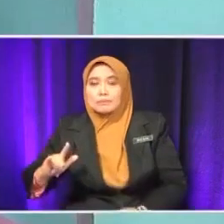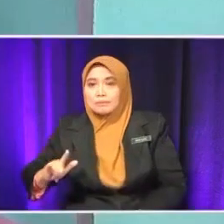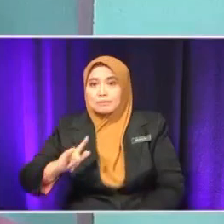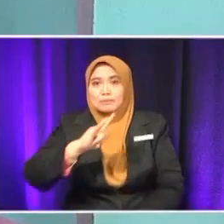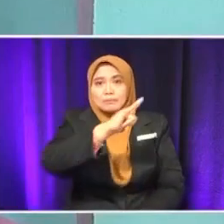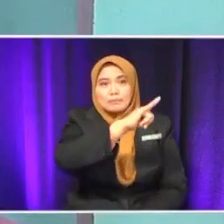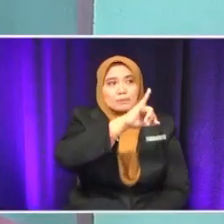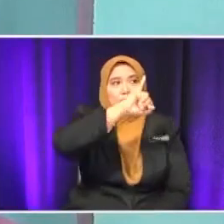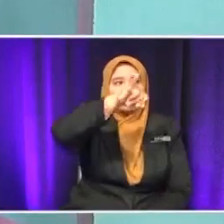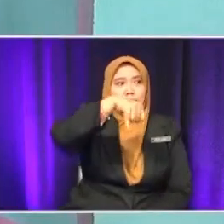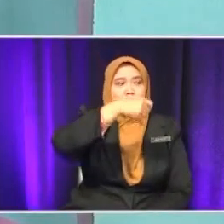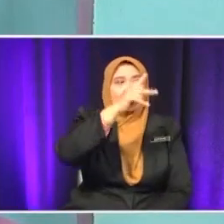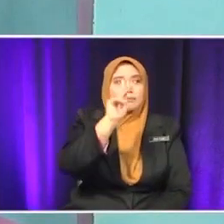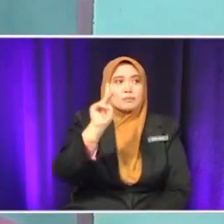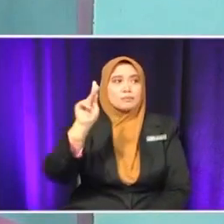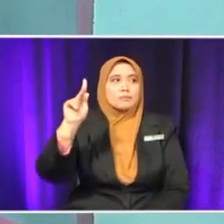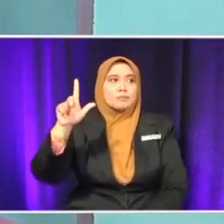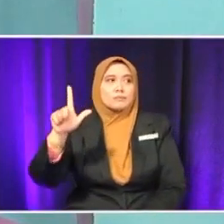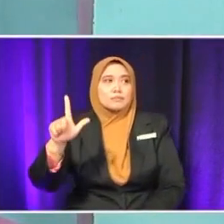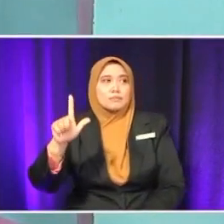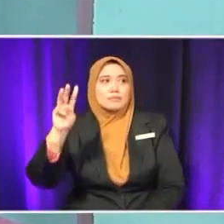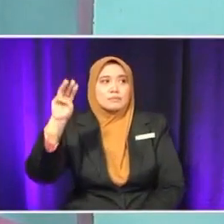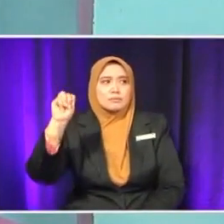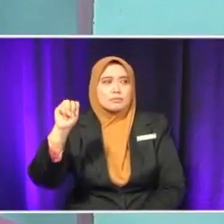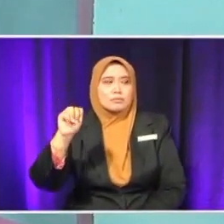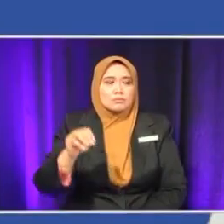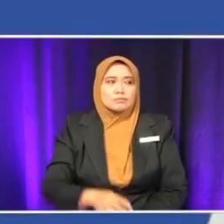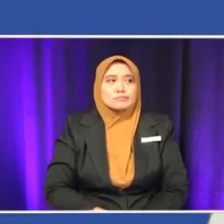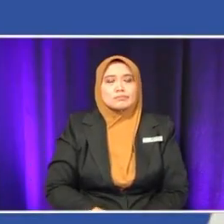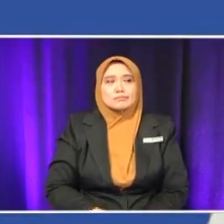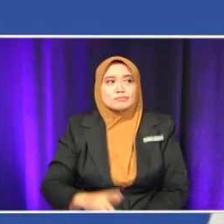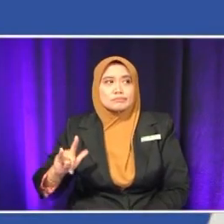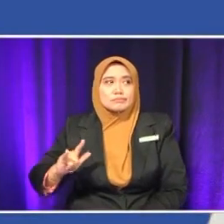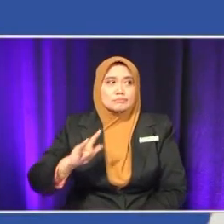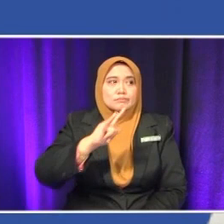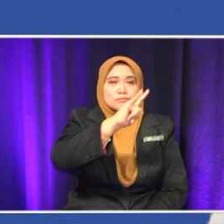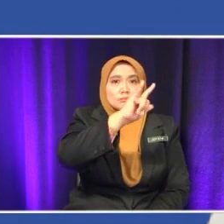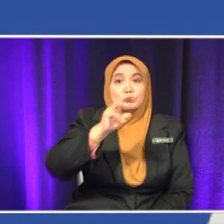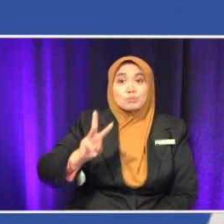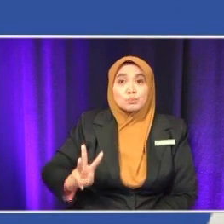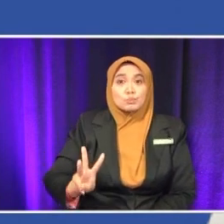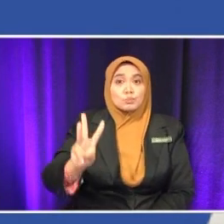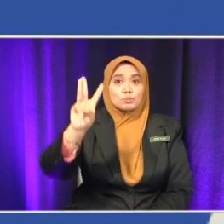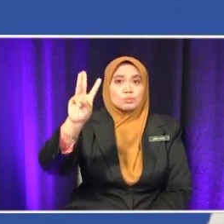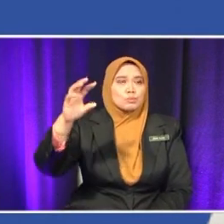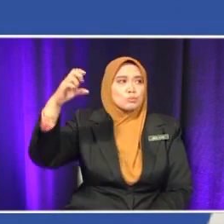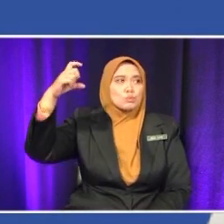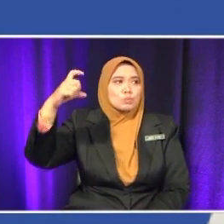penerbangan. Dan kapal terbang Wow Bulan berlepas dari lapangan terbang J pada